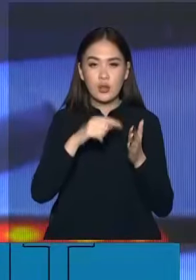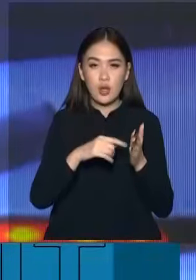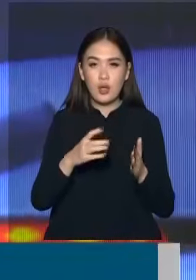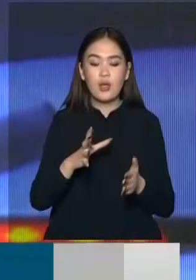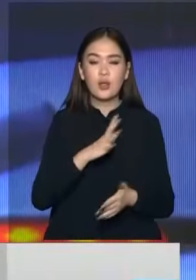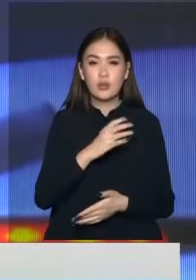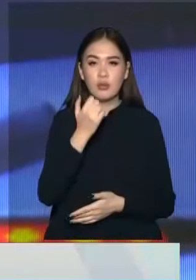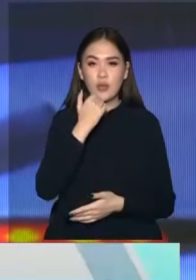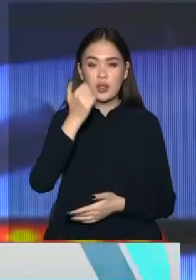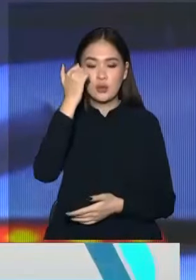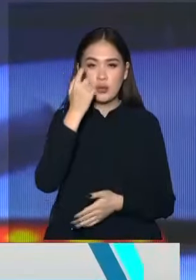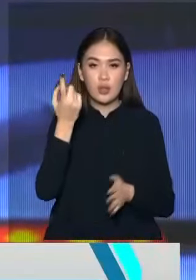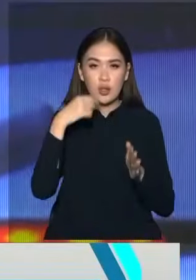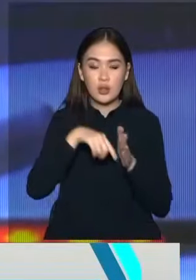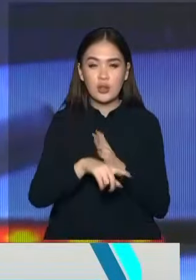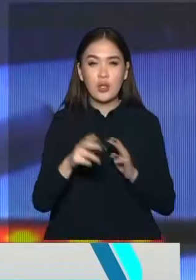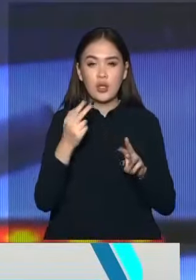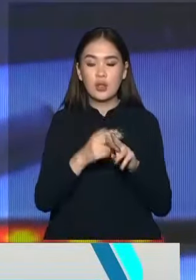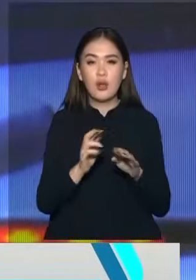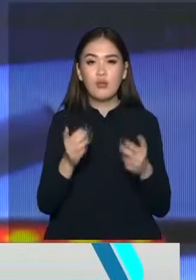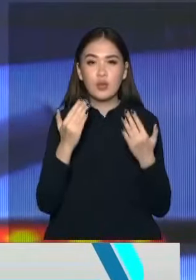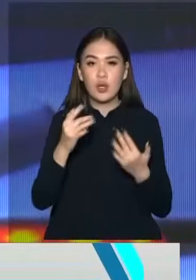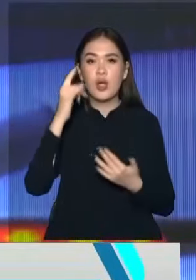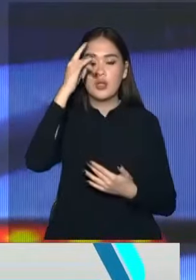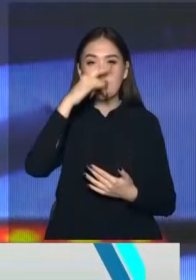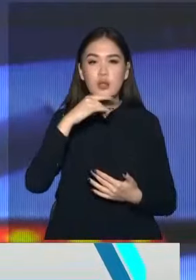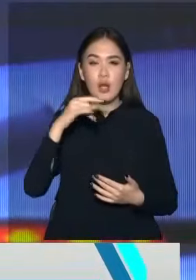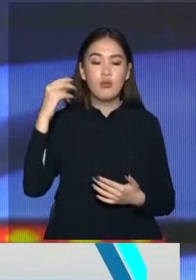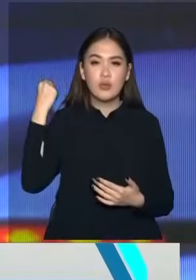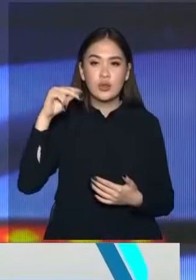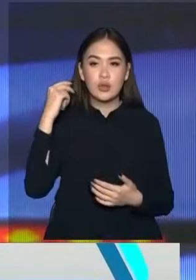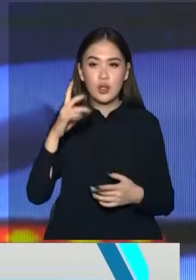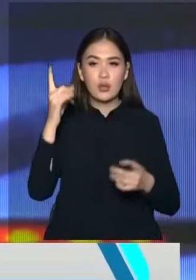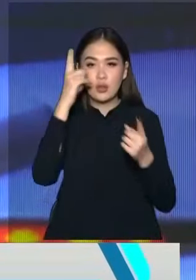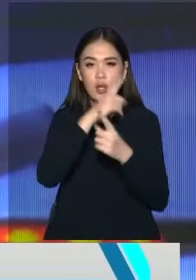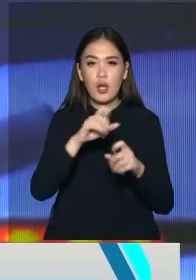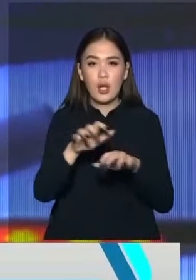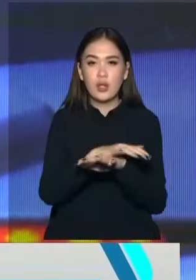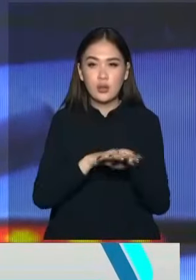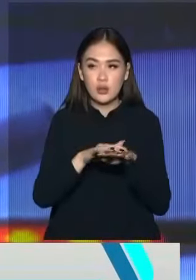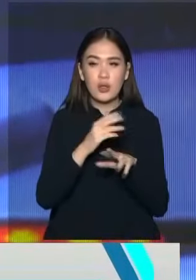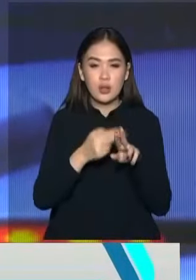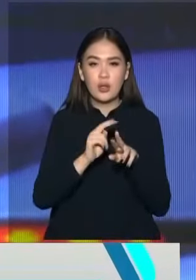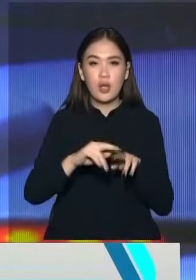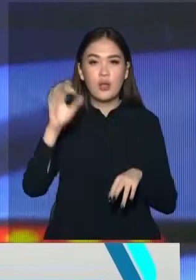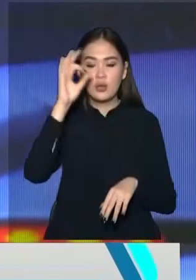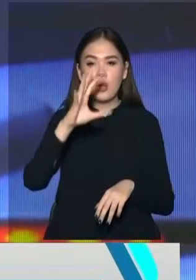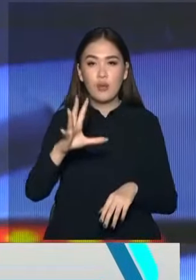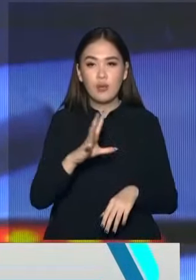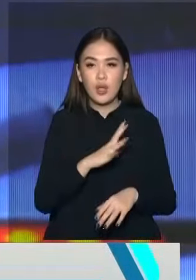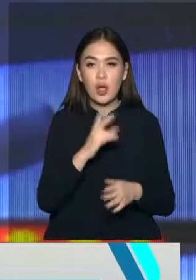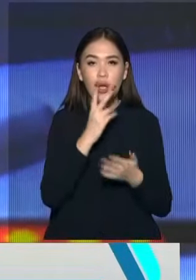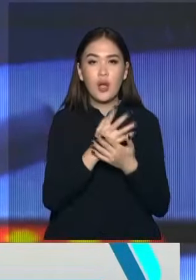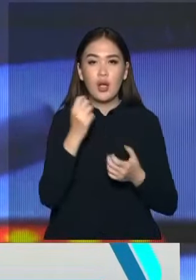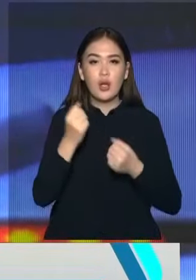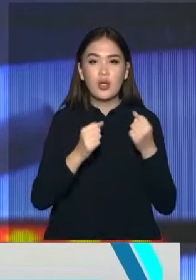рахмет. Соның ішінде айта кетсек, бүгін Қазақстан президенті халыққа жолдаған жолдауында көлік